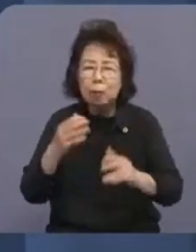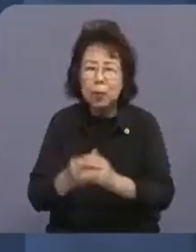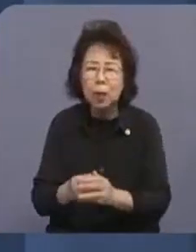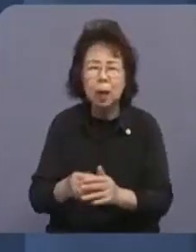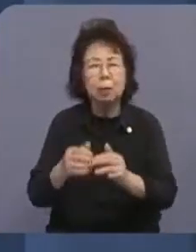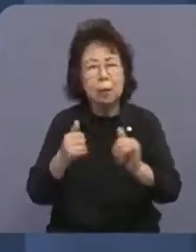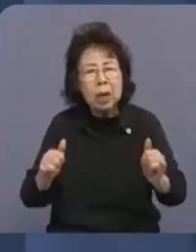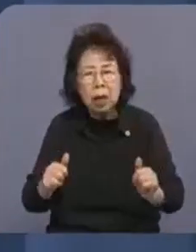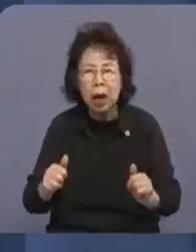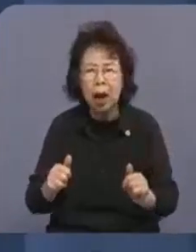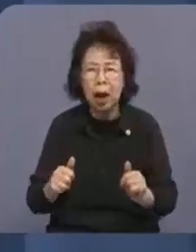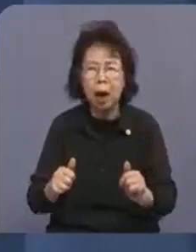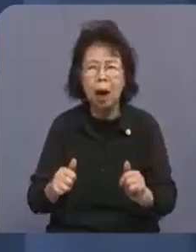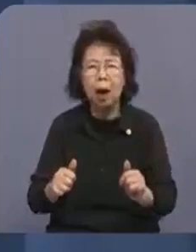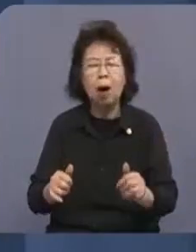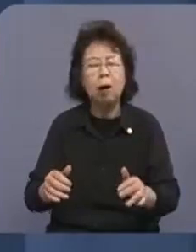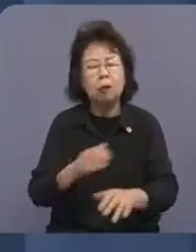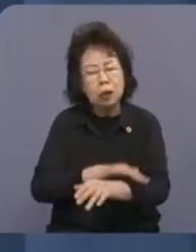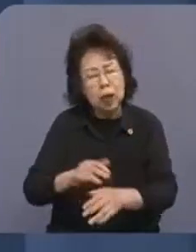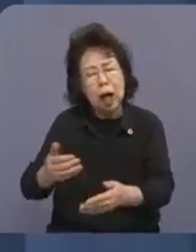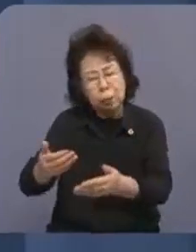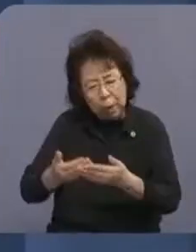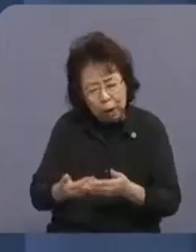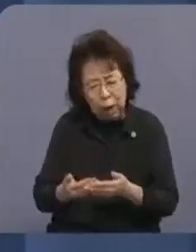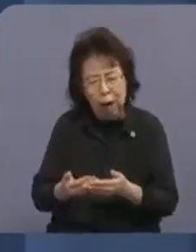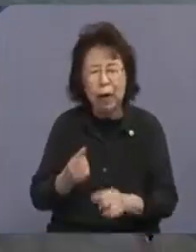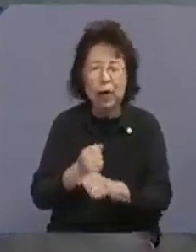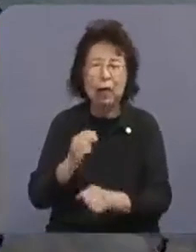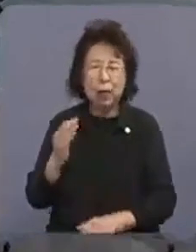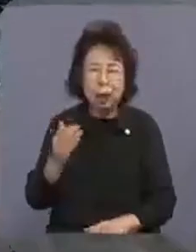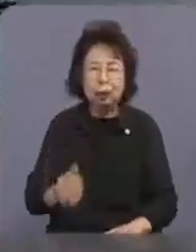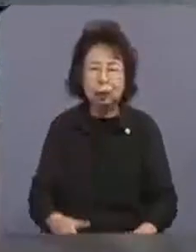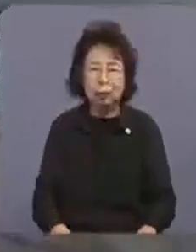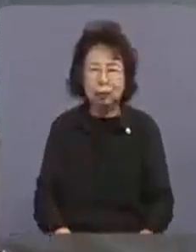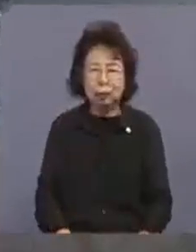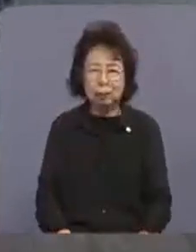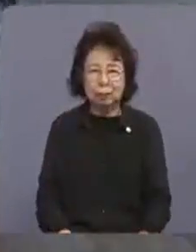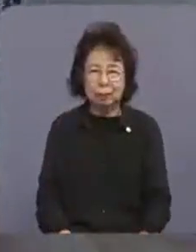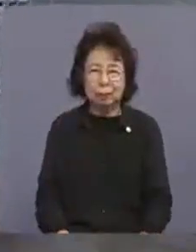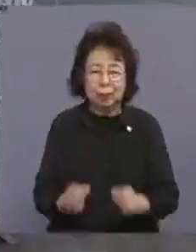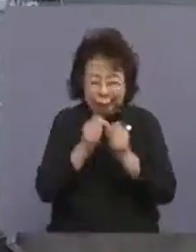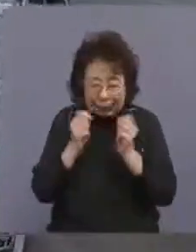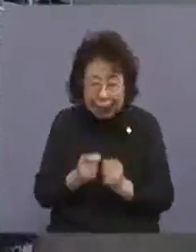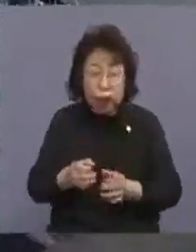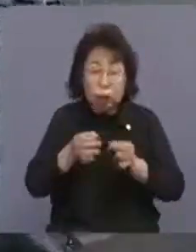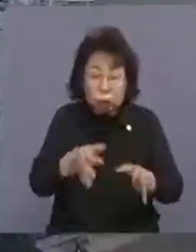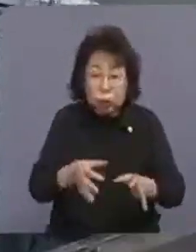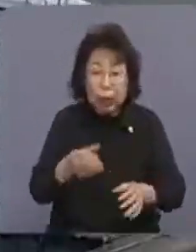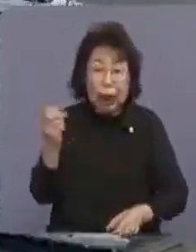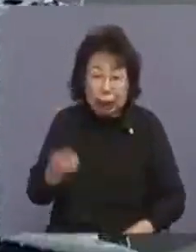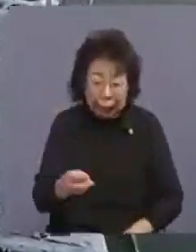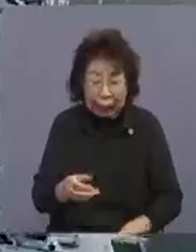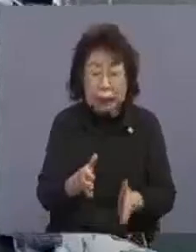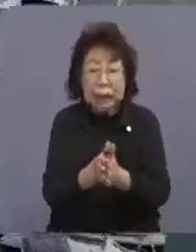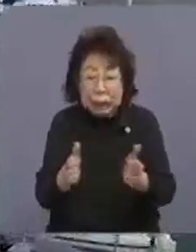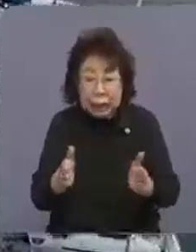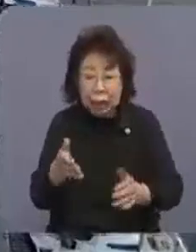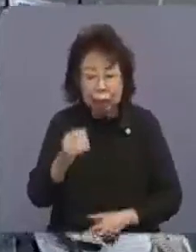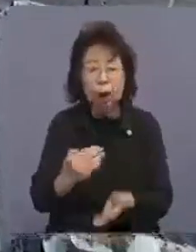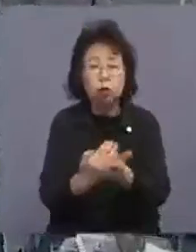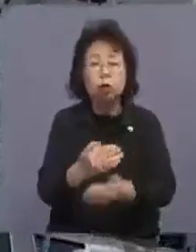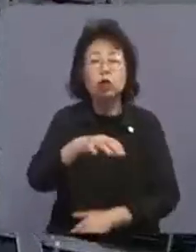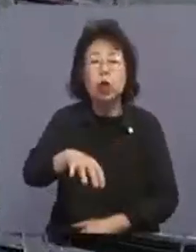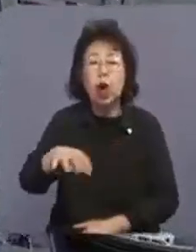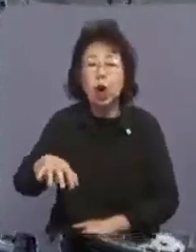시민들의 떤 민원을 어 수용성을 담보를 했다 민간 투자로 다시 본궤도에 오르게 된 수영만